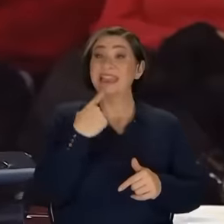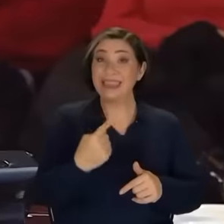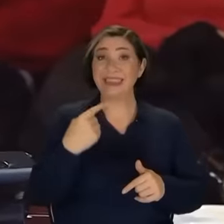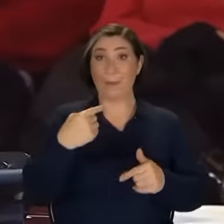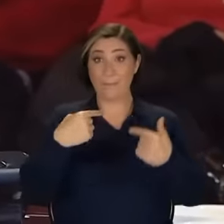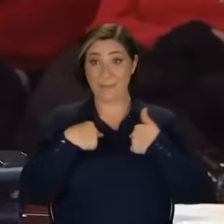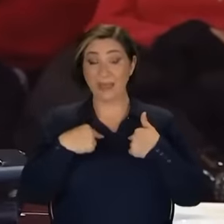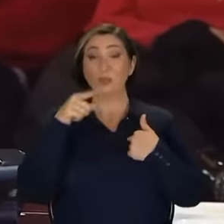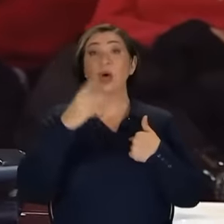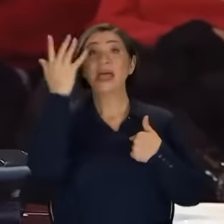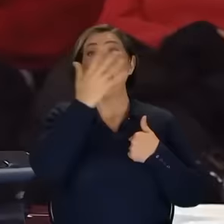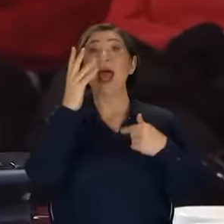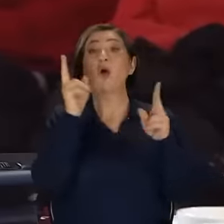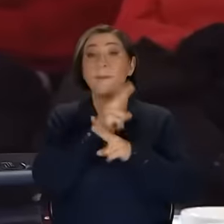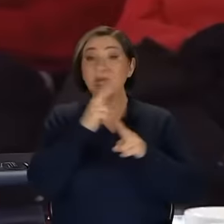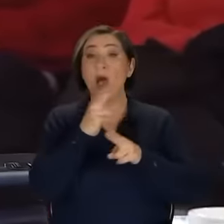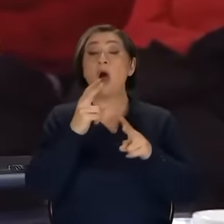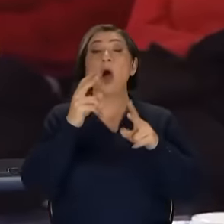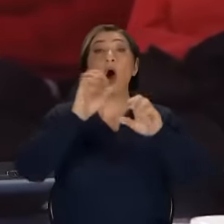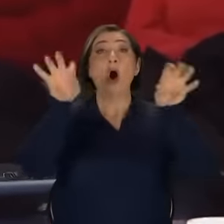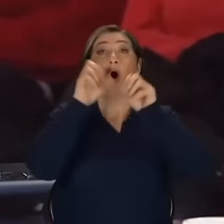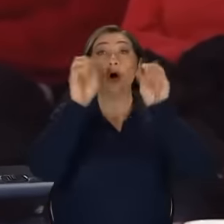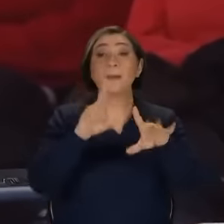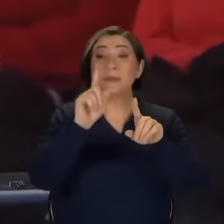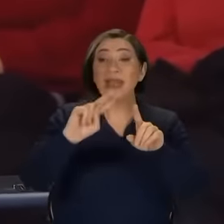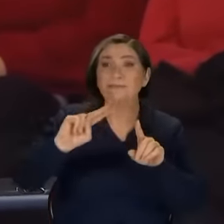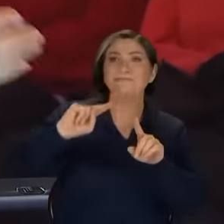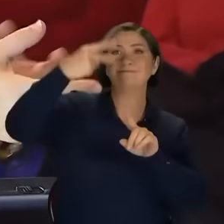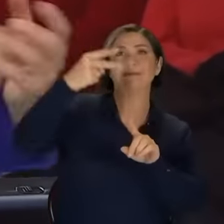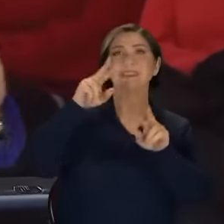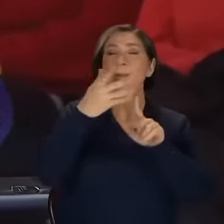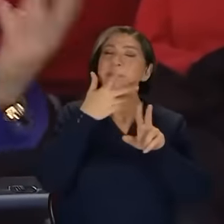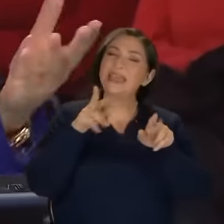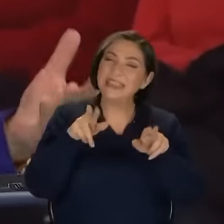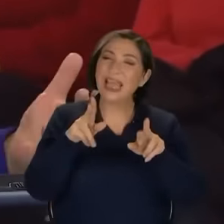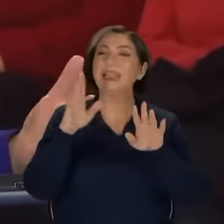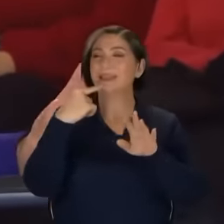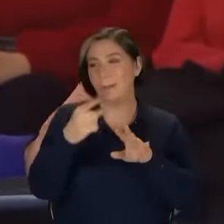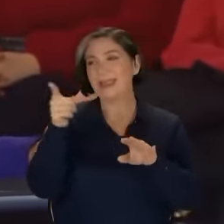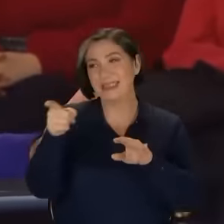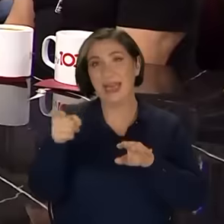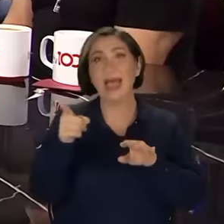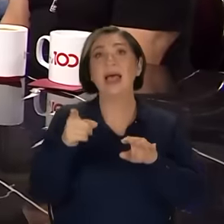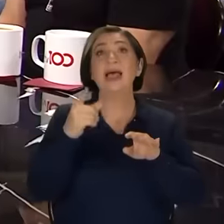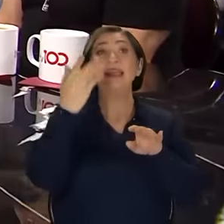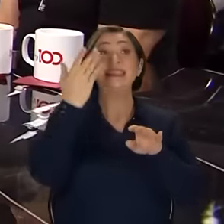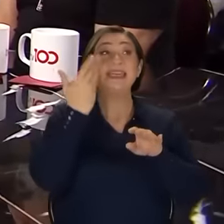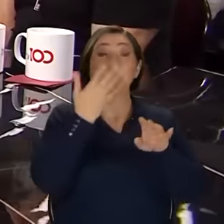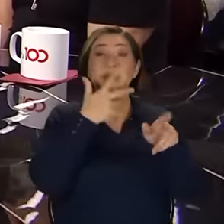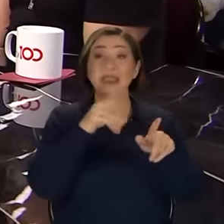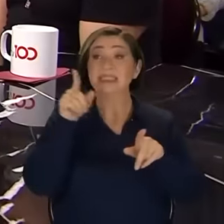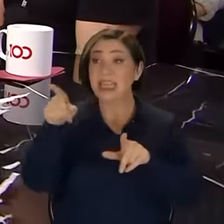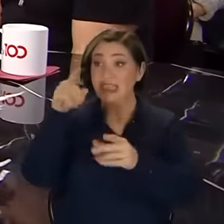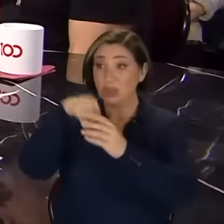ki ben bu kara komikleri Hokkabaz'ın bir ilerisi gibi ona benzeyen. Tabii senin için benzeyen demek, seyirciye benzeyen diyorsun ama